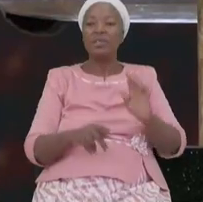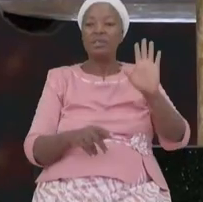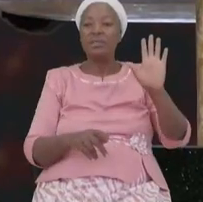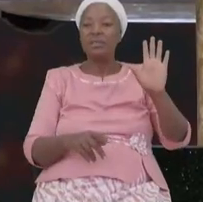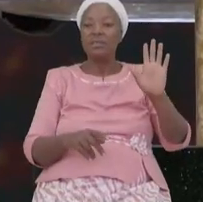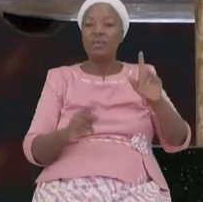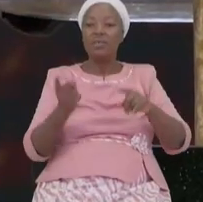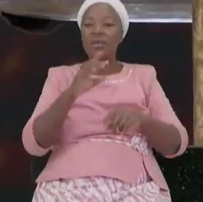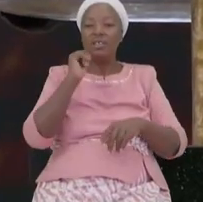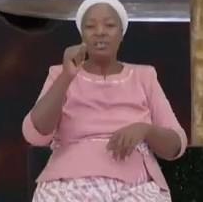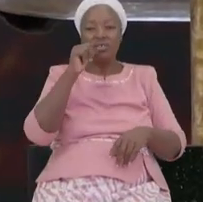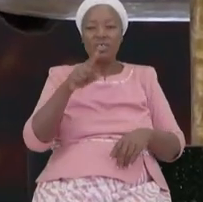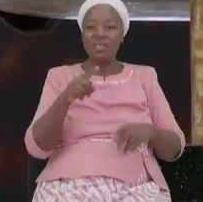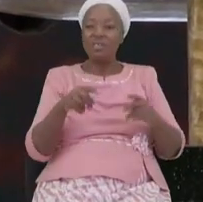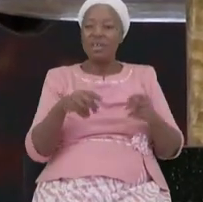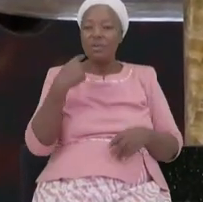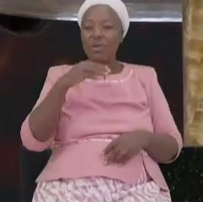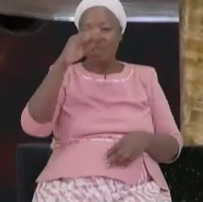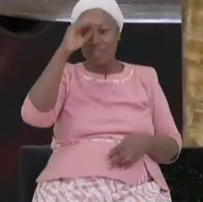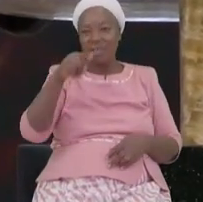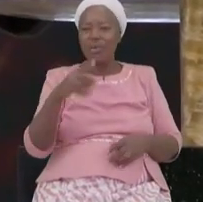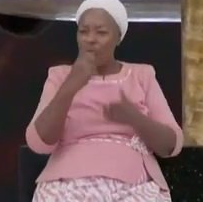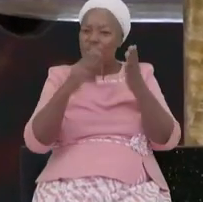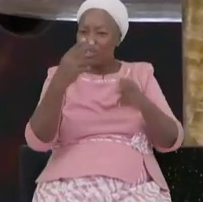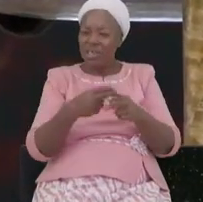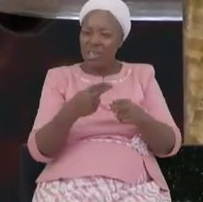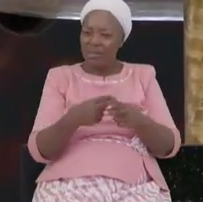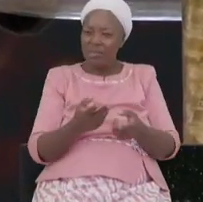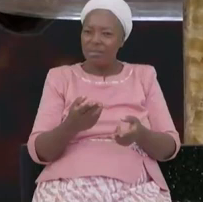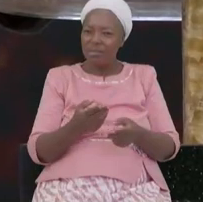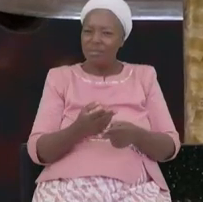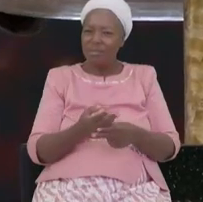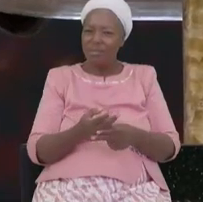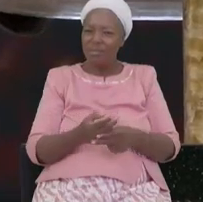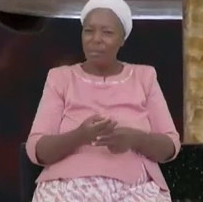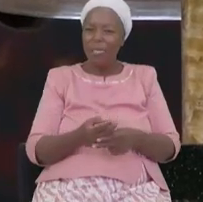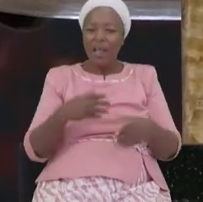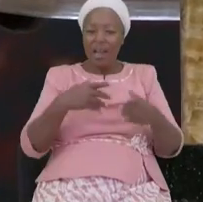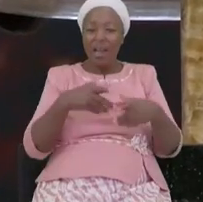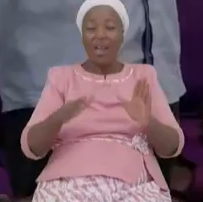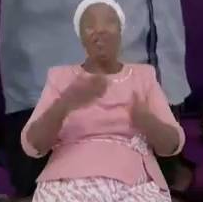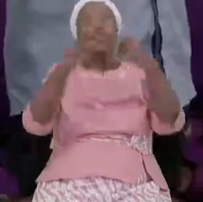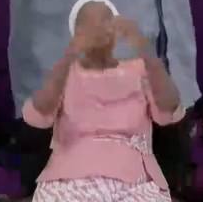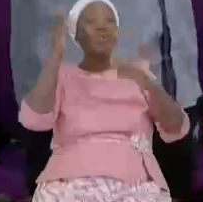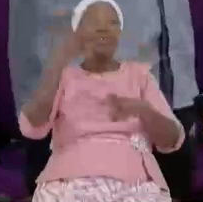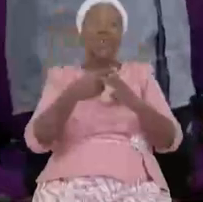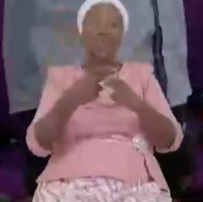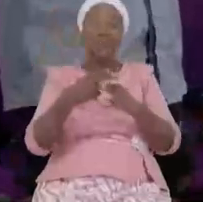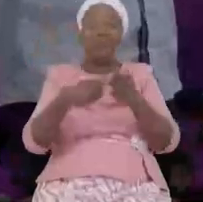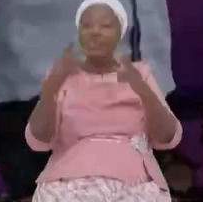est-elle? Où est-il? Où est ton, quel est ton nom? Que le ciel entende ton nom. Quel est ton nom?